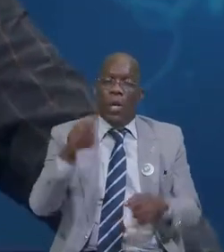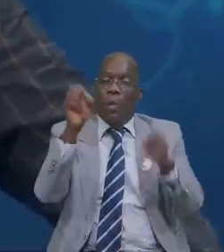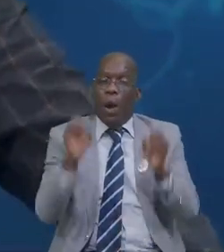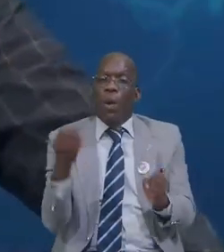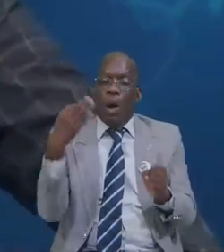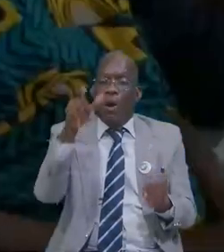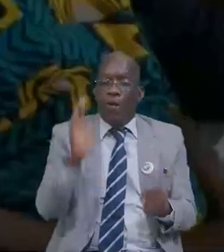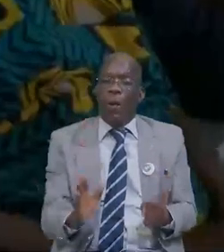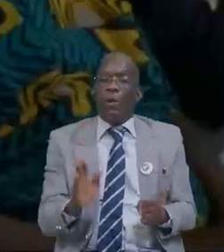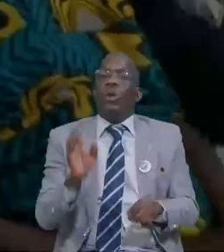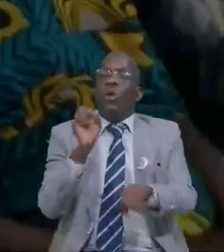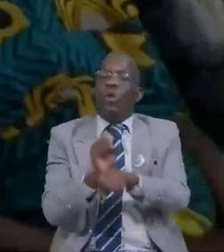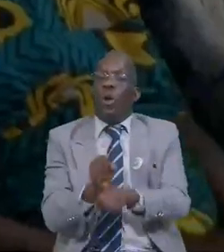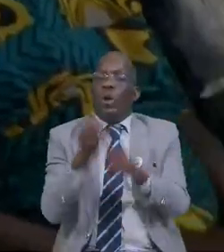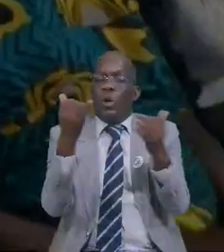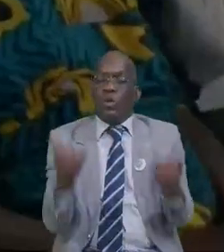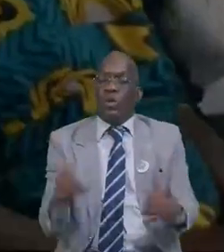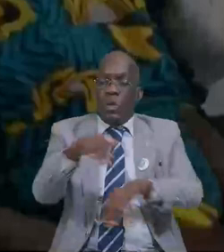soir?